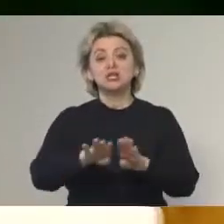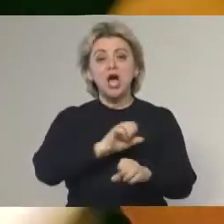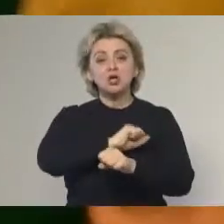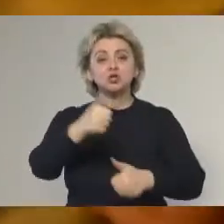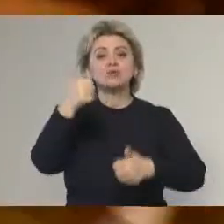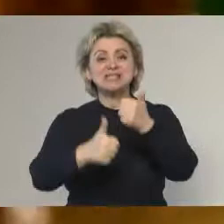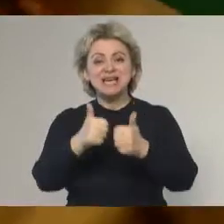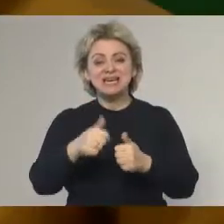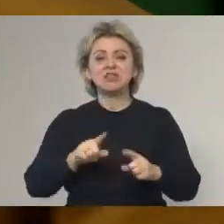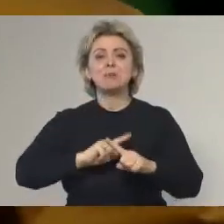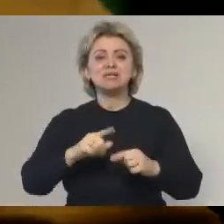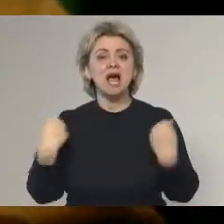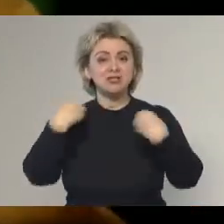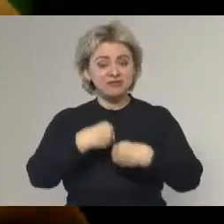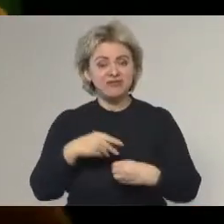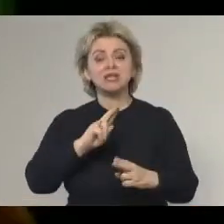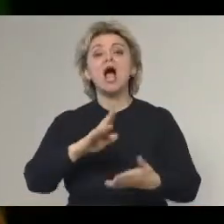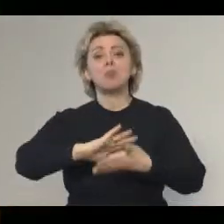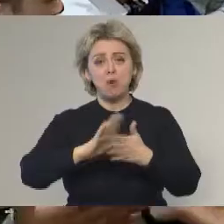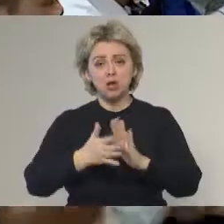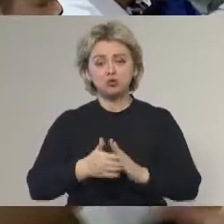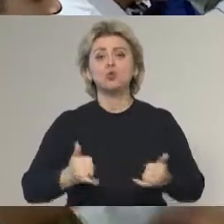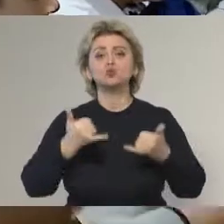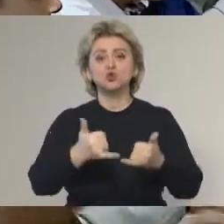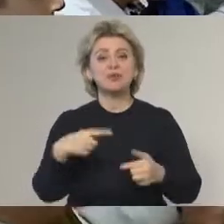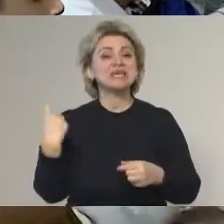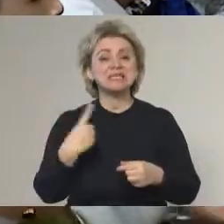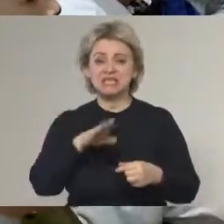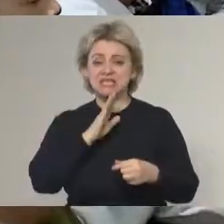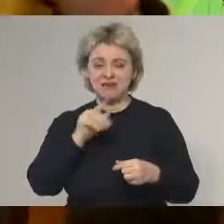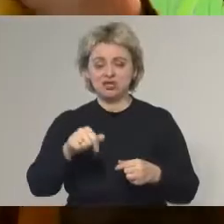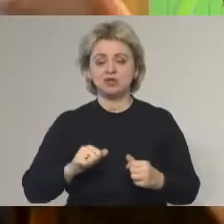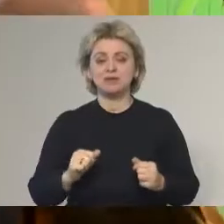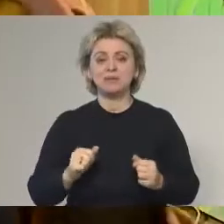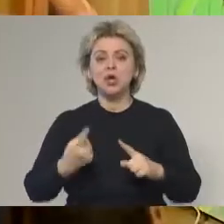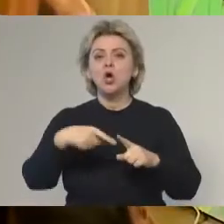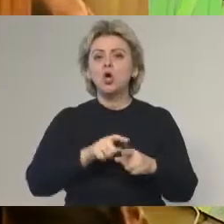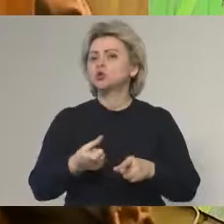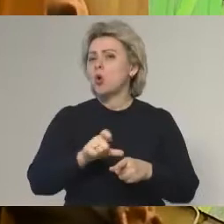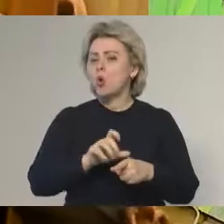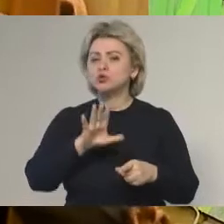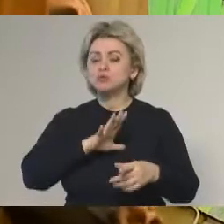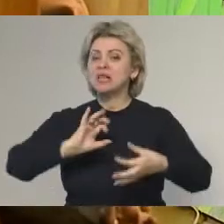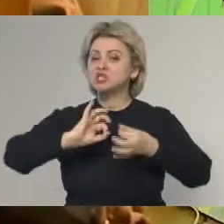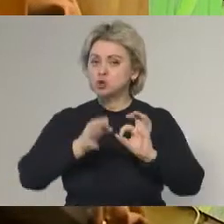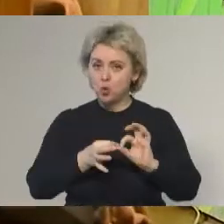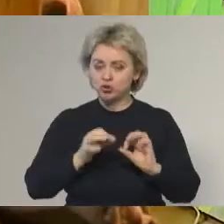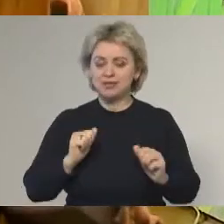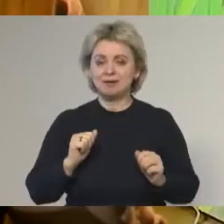в соревновании на скоростное одевание, как и положено, уступили единственной девочке. Это очень было сложно.